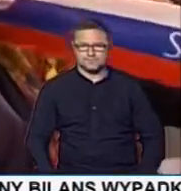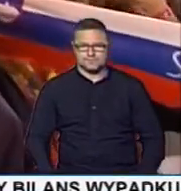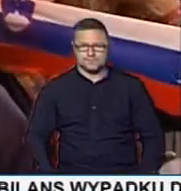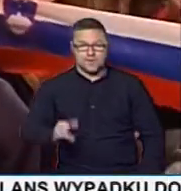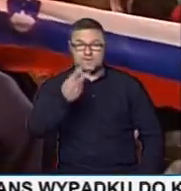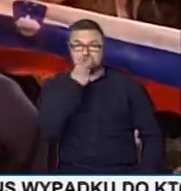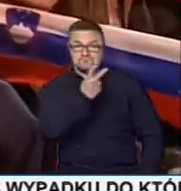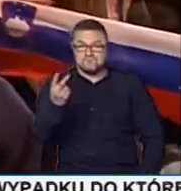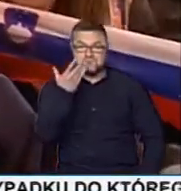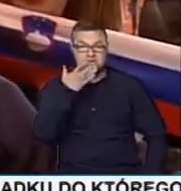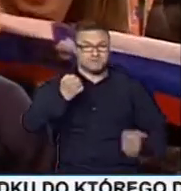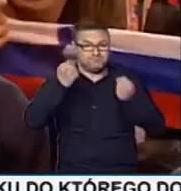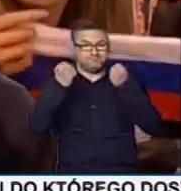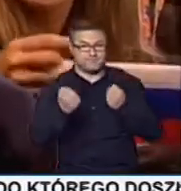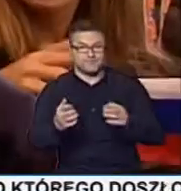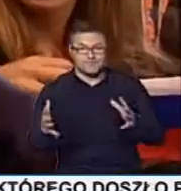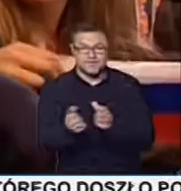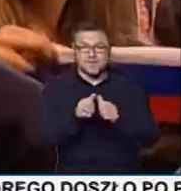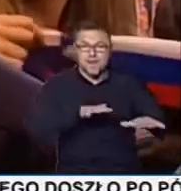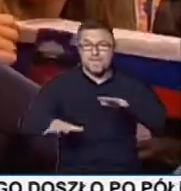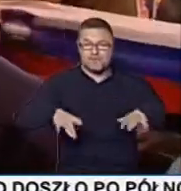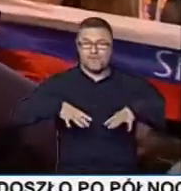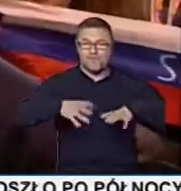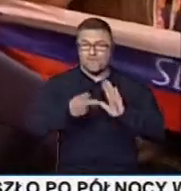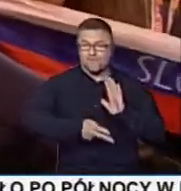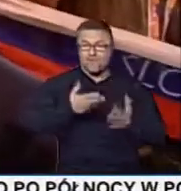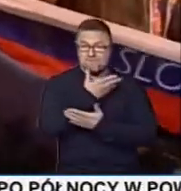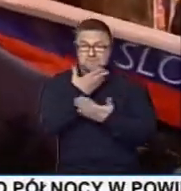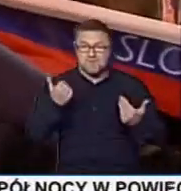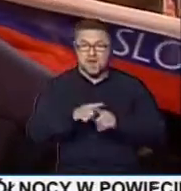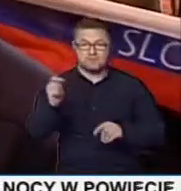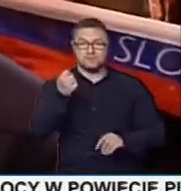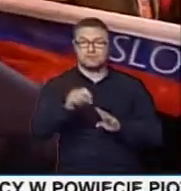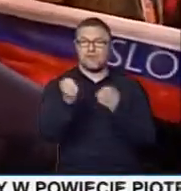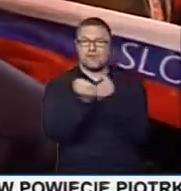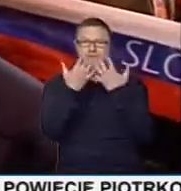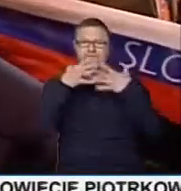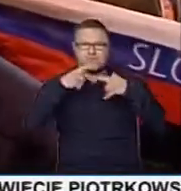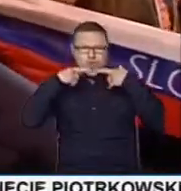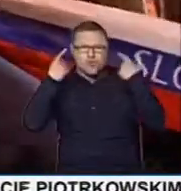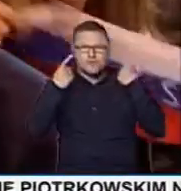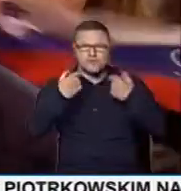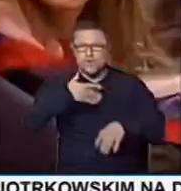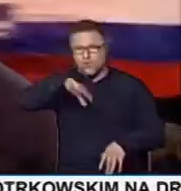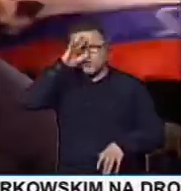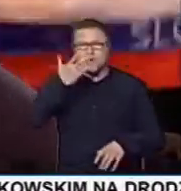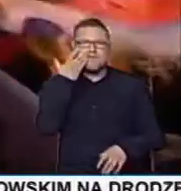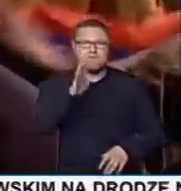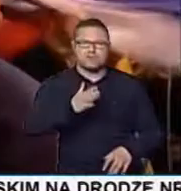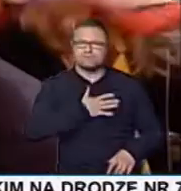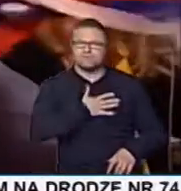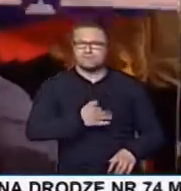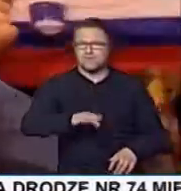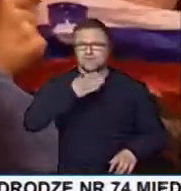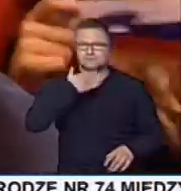Jak Państwo widzą, bardzo ciężko jest znaleźć miejsce wolne w pociągu, ale oni jadą do Krakowa z uśmiechami na ustach i jak mówią, Łódź bardzo przypadła im do